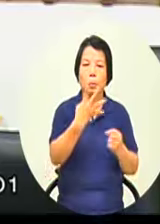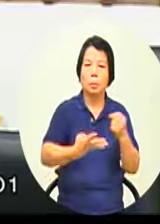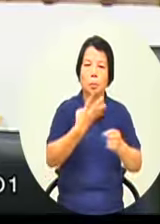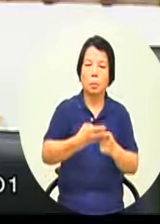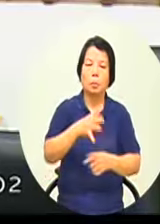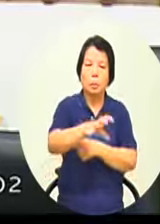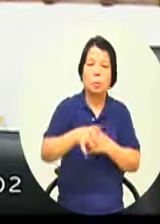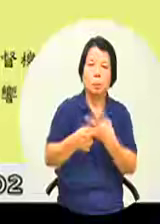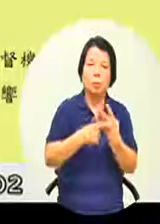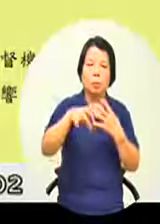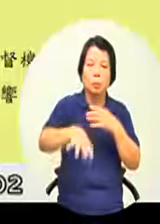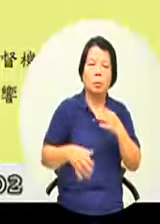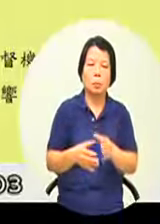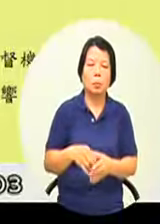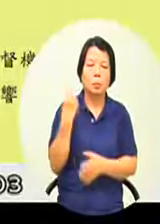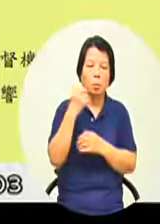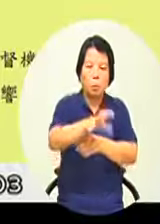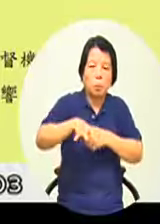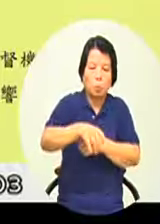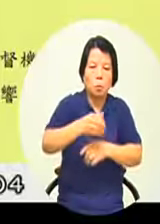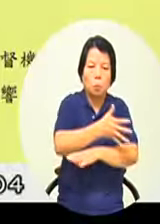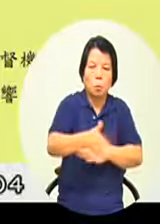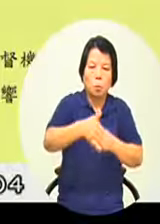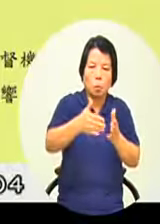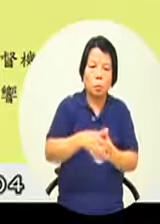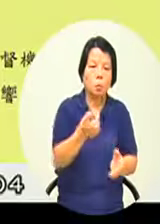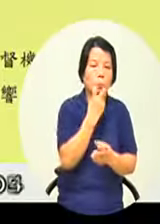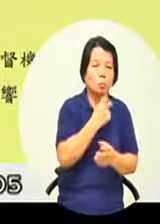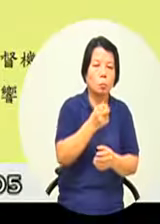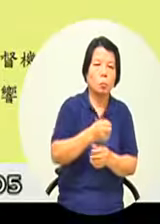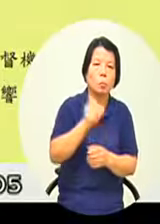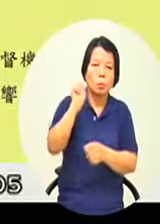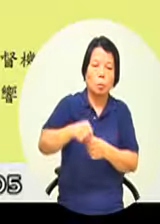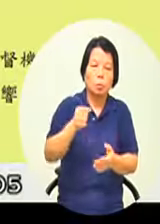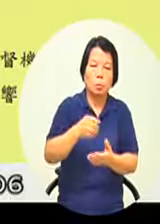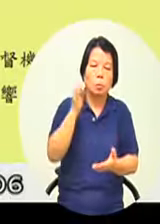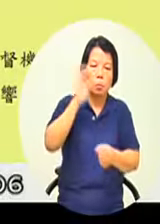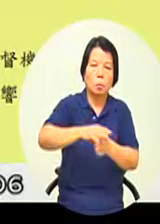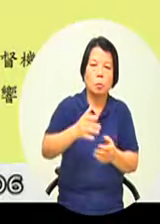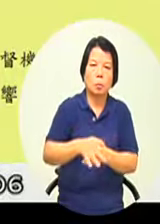局的农村再生计划中，中央核定补助经费有